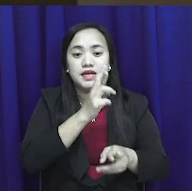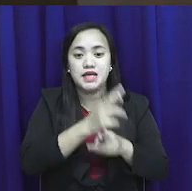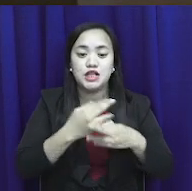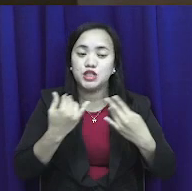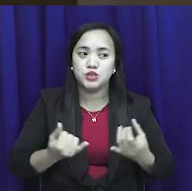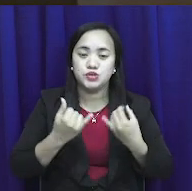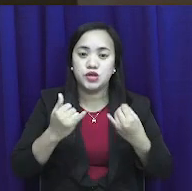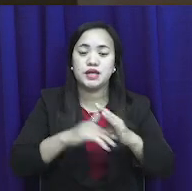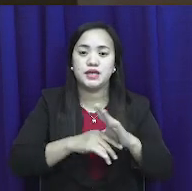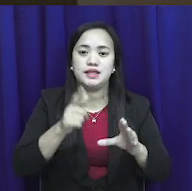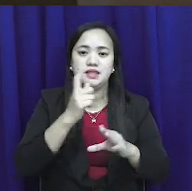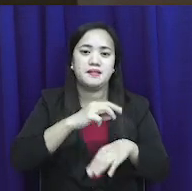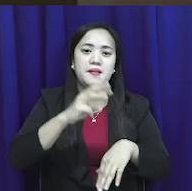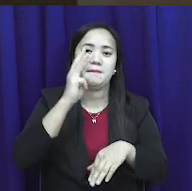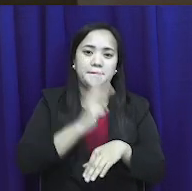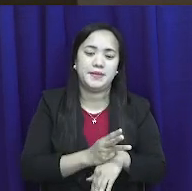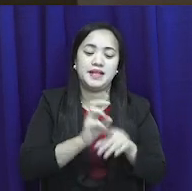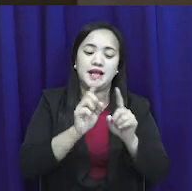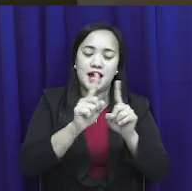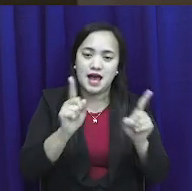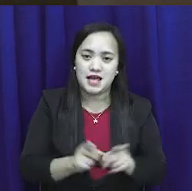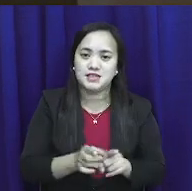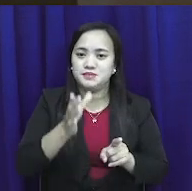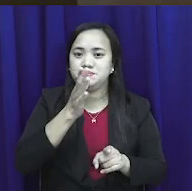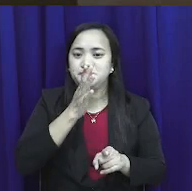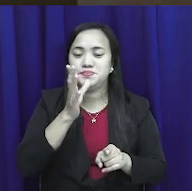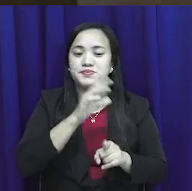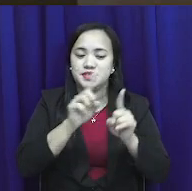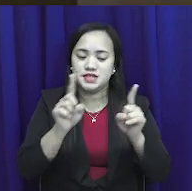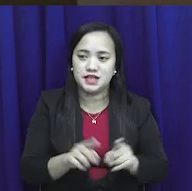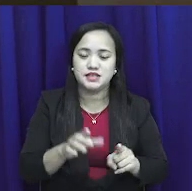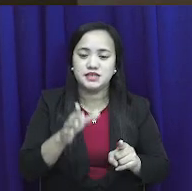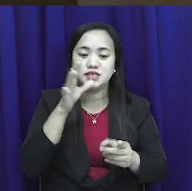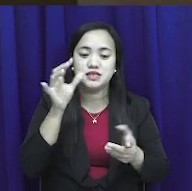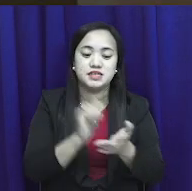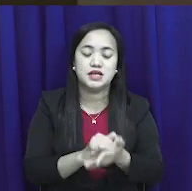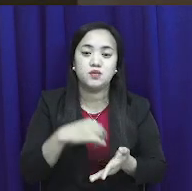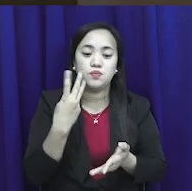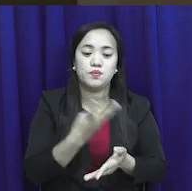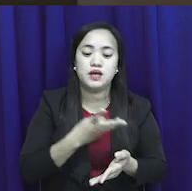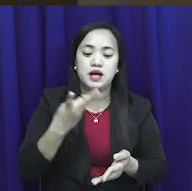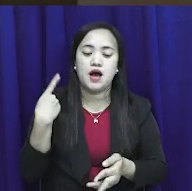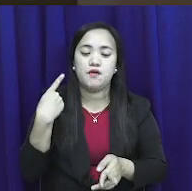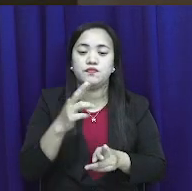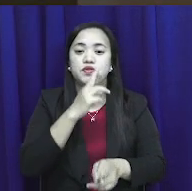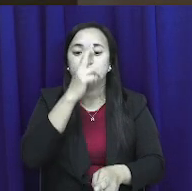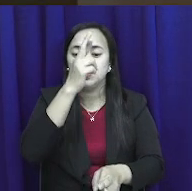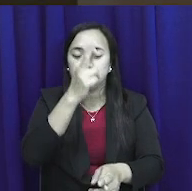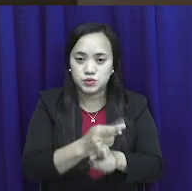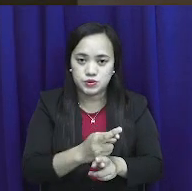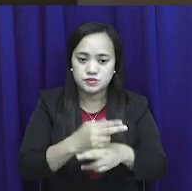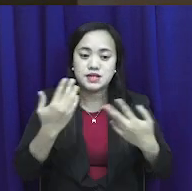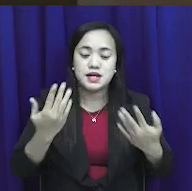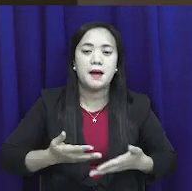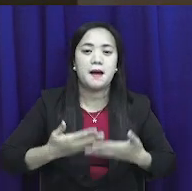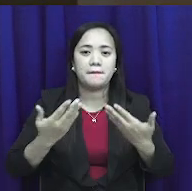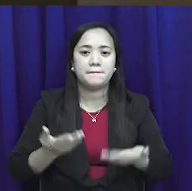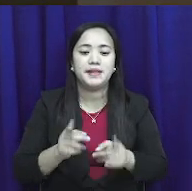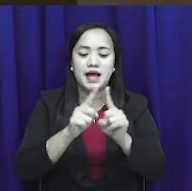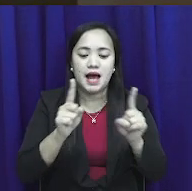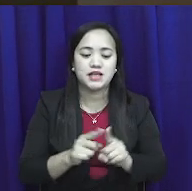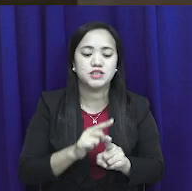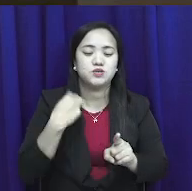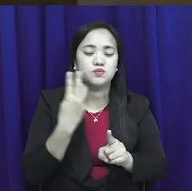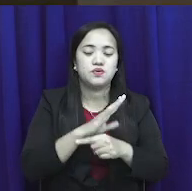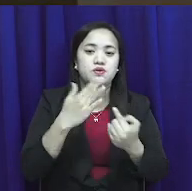natin bilang mga nanay bilang mga asawang babae na may totoo tayong kasiyahan na naglilingkod tayo sa Panginoon Hwag